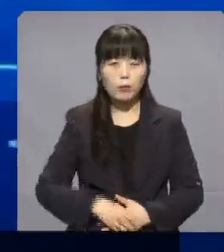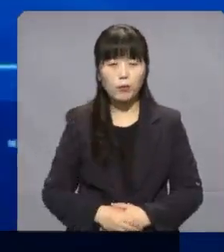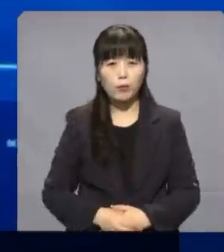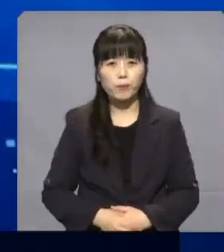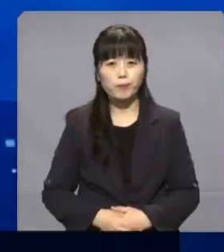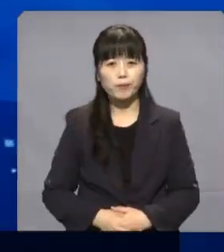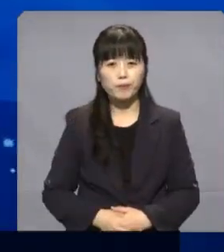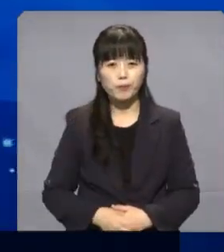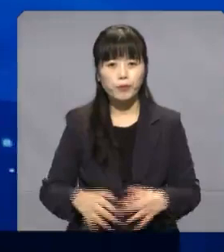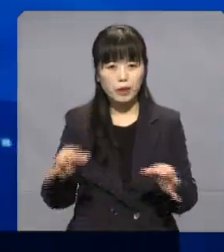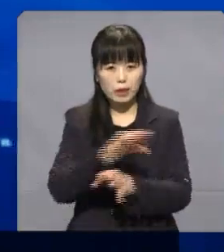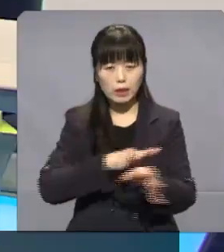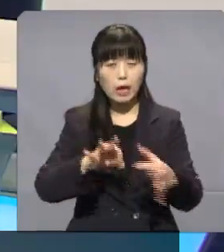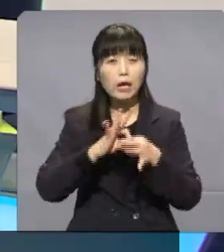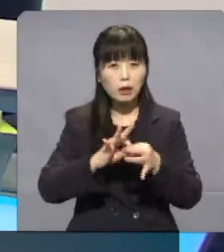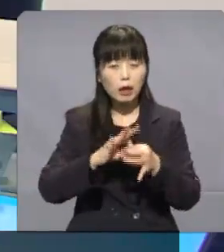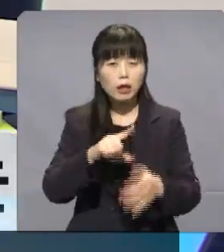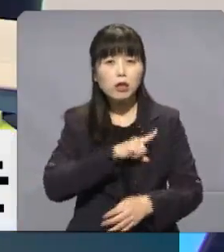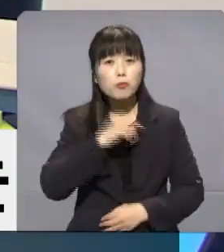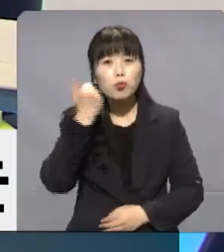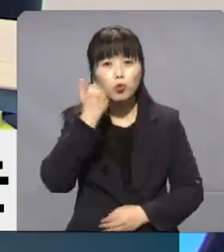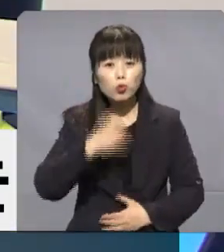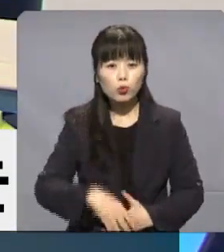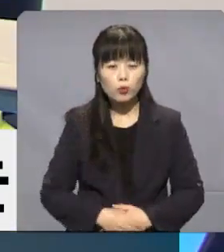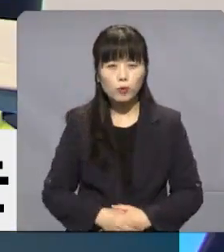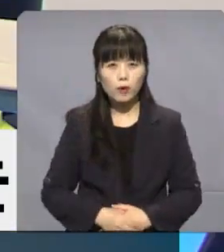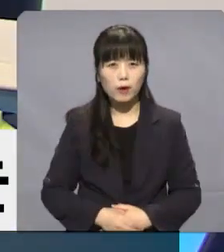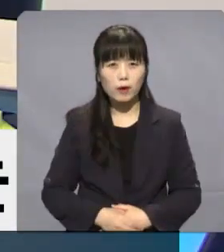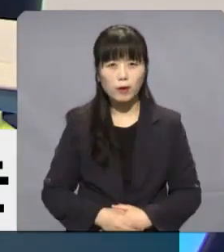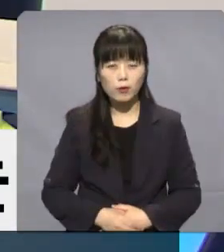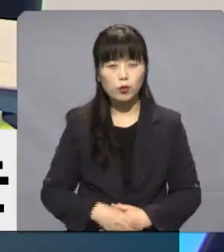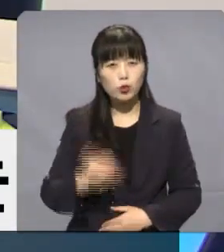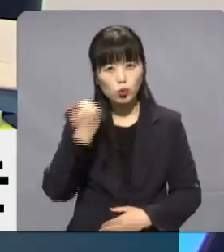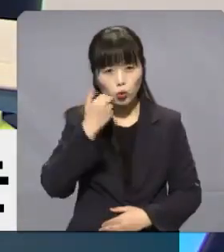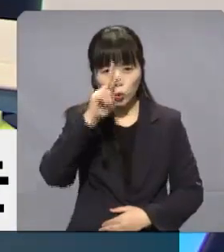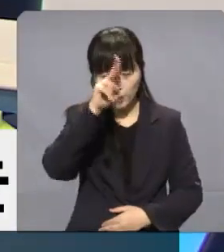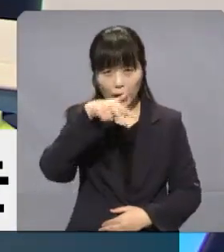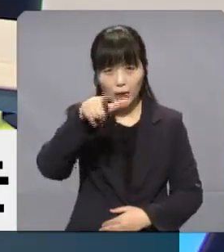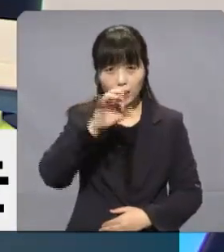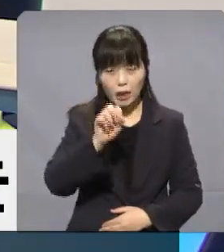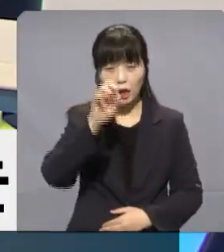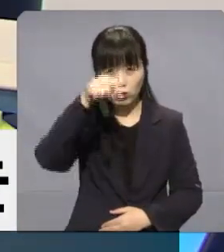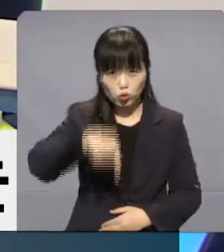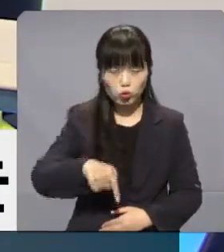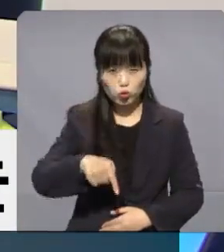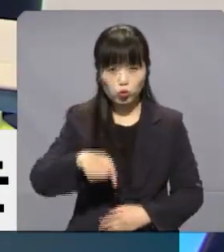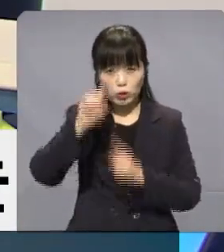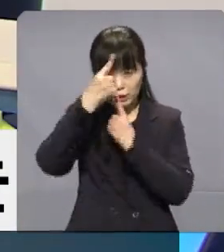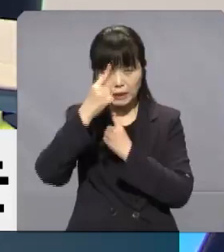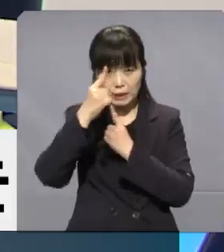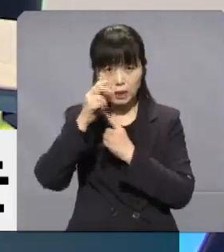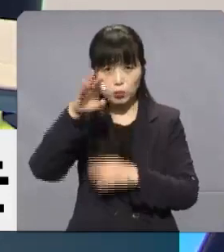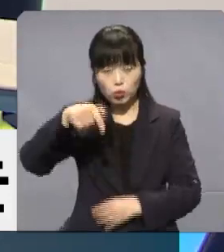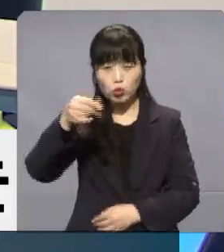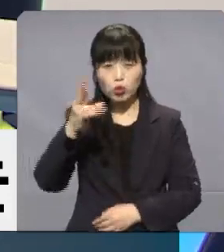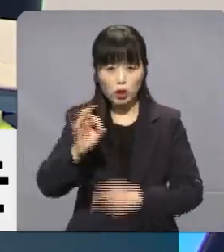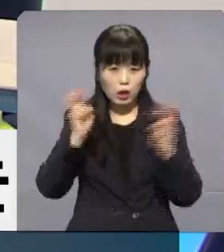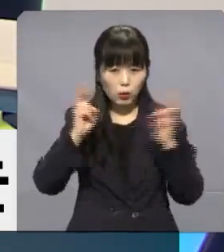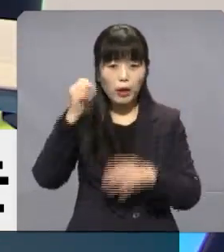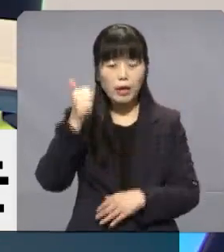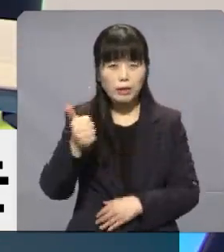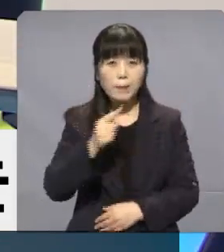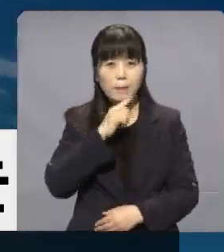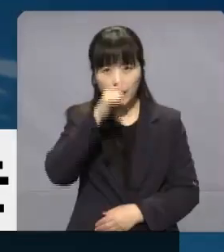있는데, 재계에서는 누가 이름이 들어갈까요? 글쎄, 뭐 언론에 거론되고 있는 거는 뭐 박찬구 금호회장, 또 이중근 부영회장, 뭐 이런